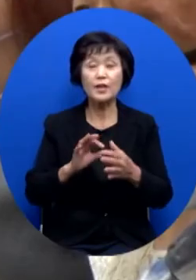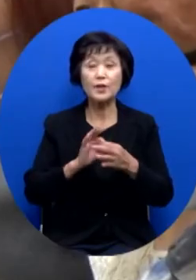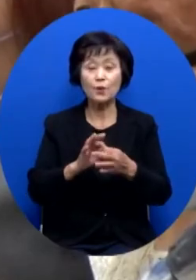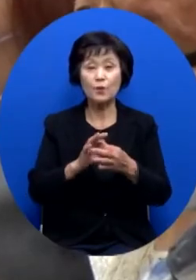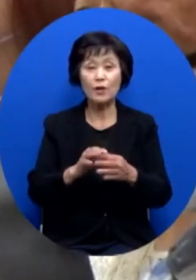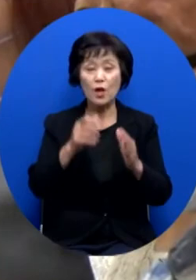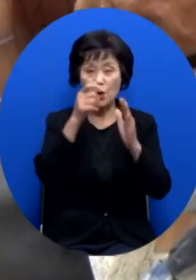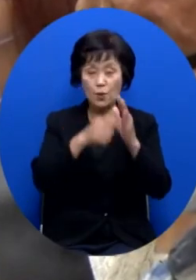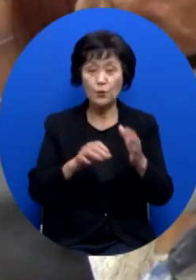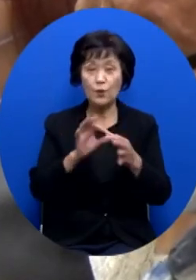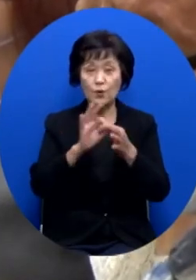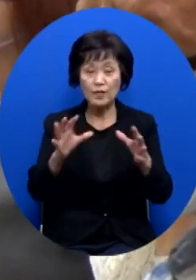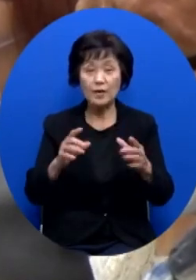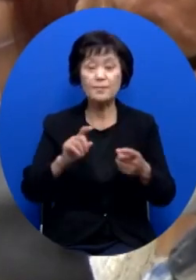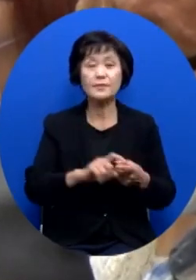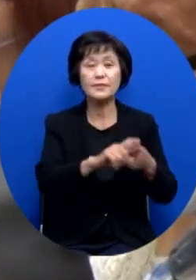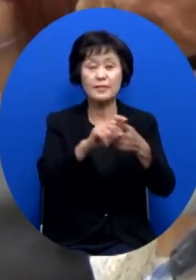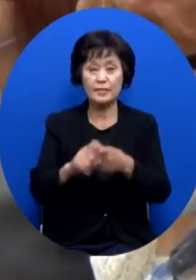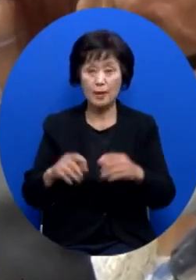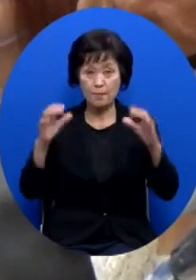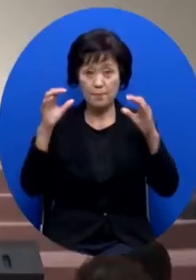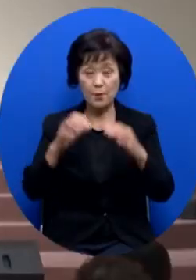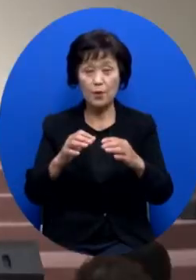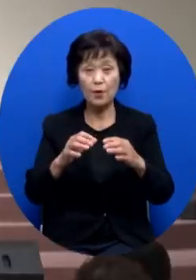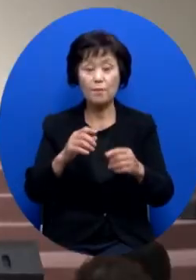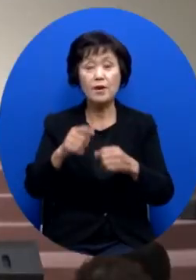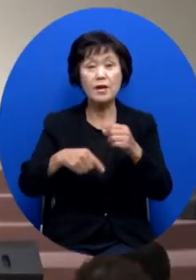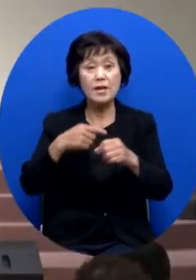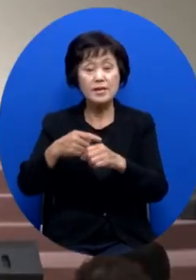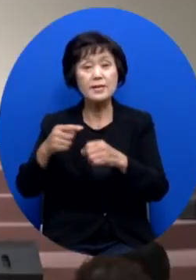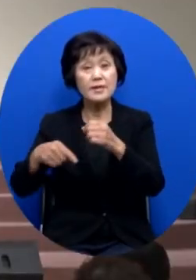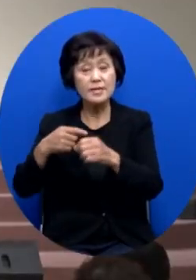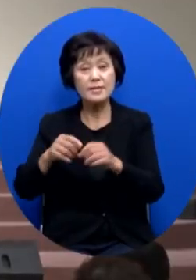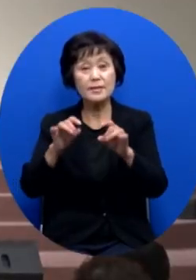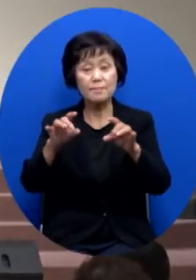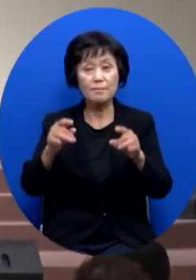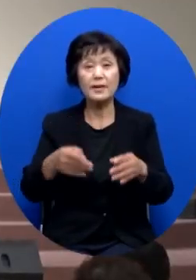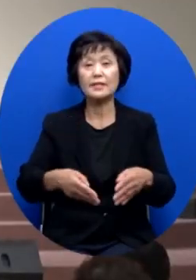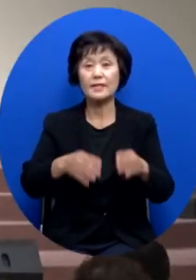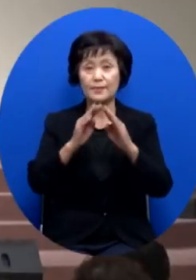초교파 연합 집회로 매년 필라델피아 교회 협의회가 주관해 개최하고 있습니다.